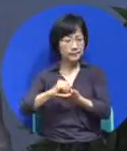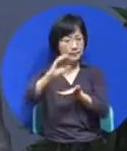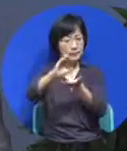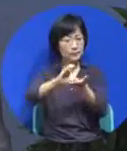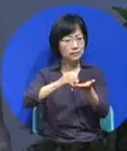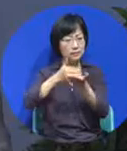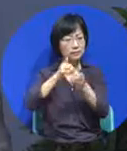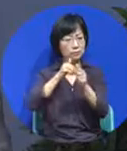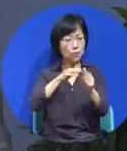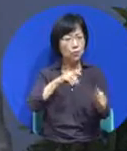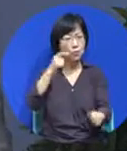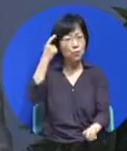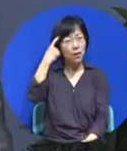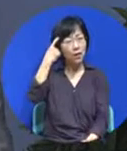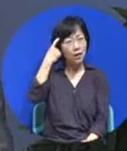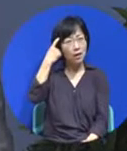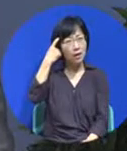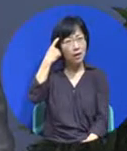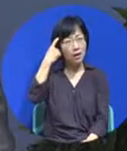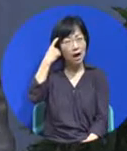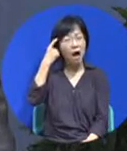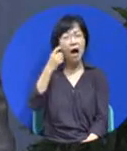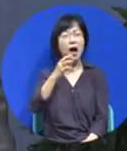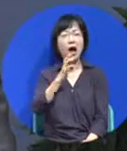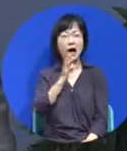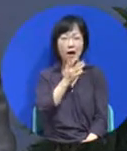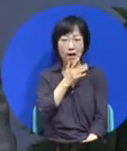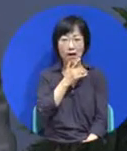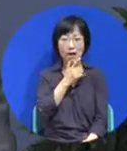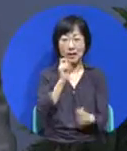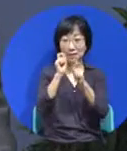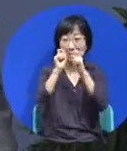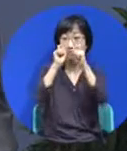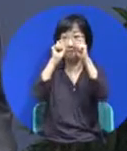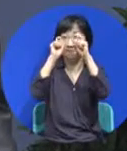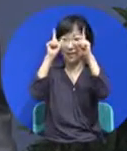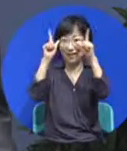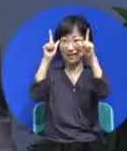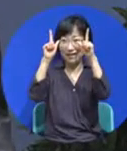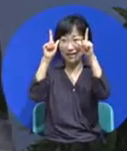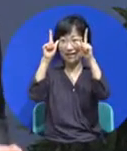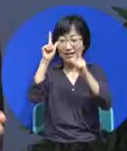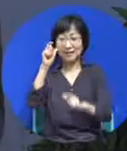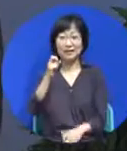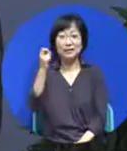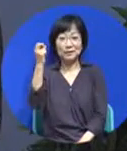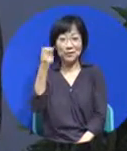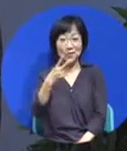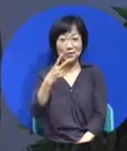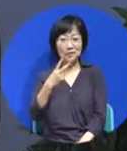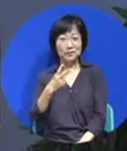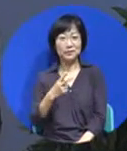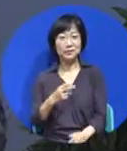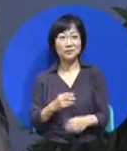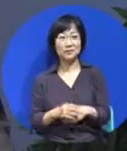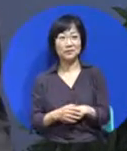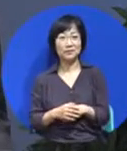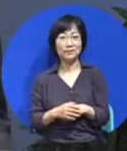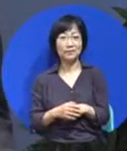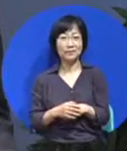시작한 거예요. And then I realized the message of why God sent the Christ. 네, 그러고 난 뒤에 제게 이게 이 마지막